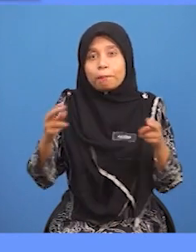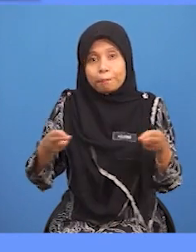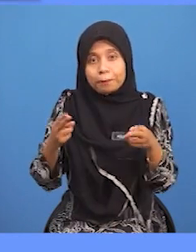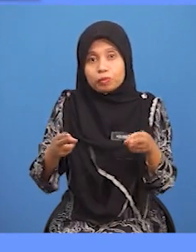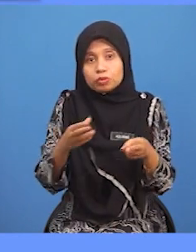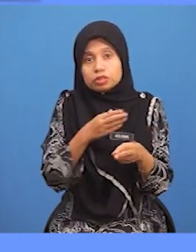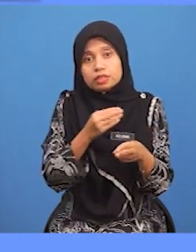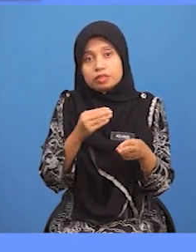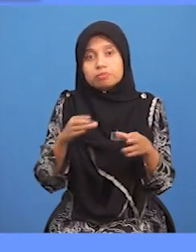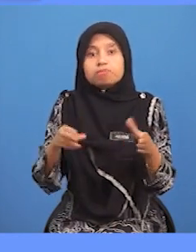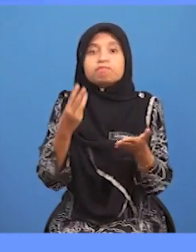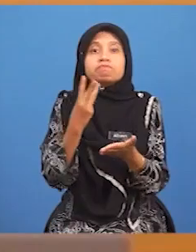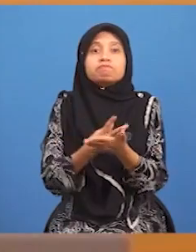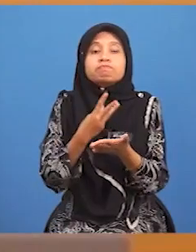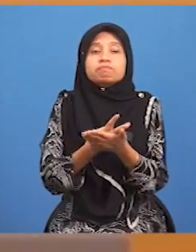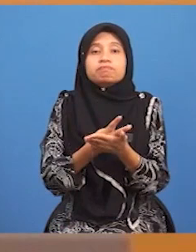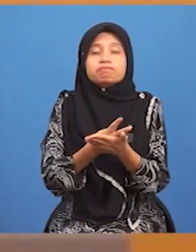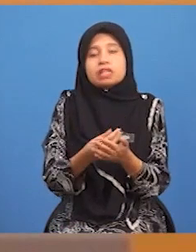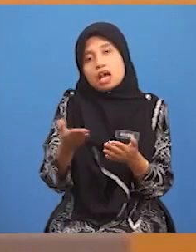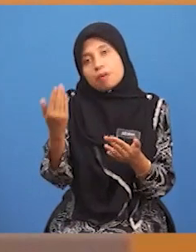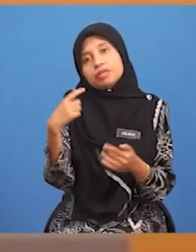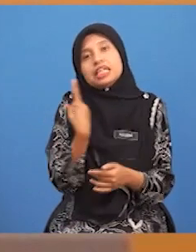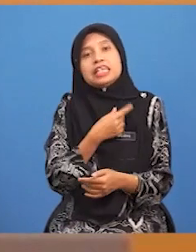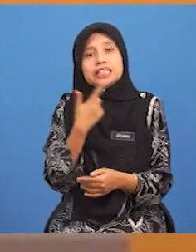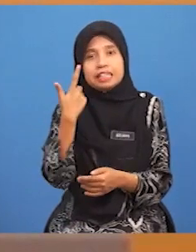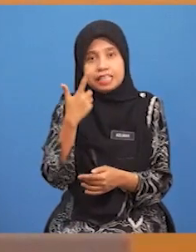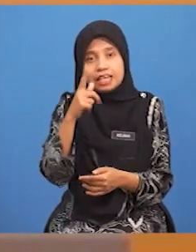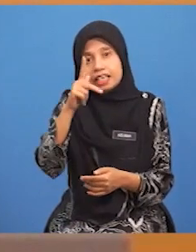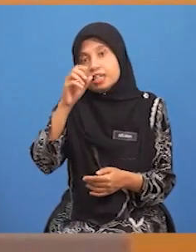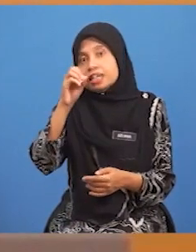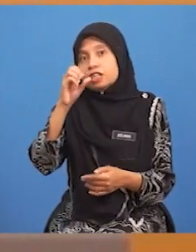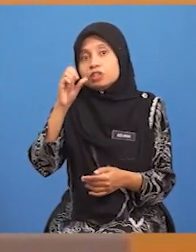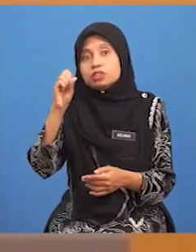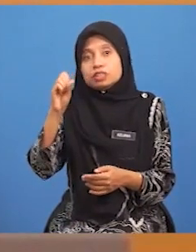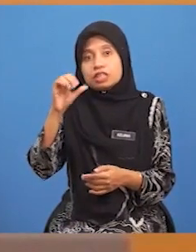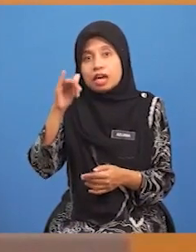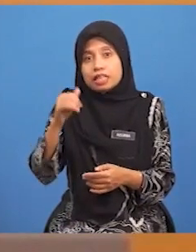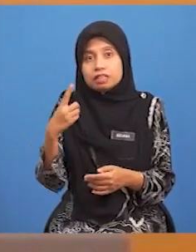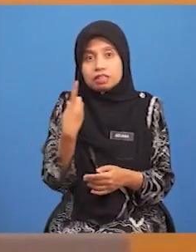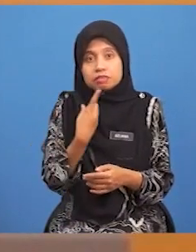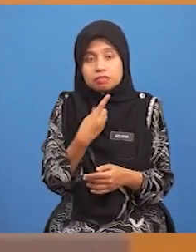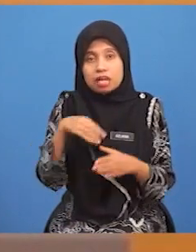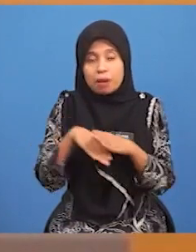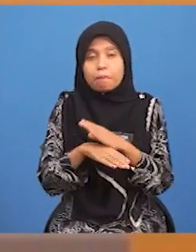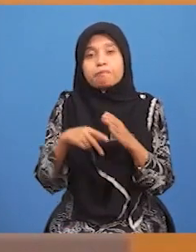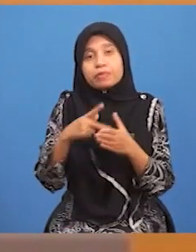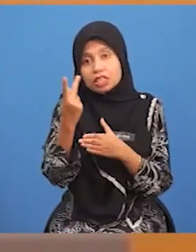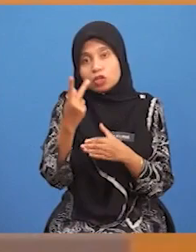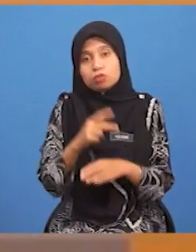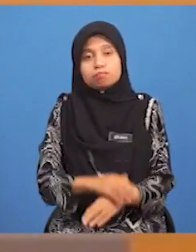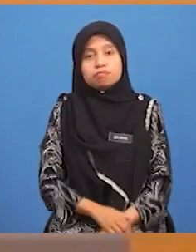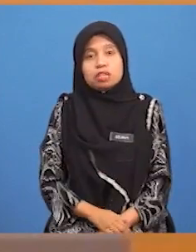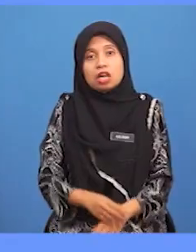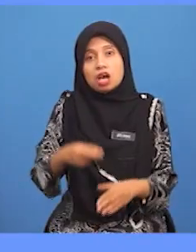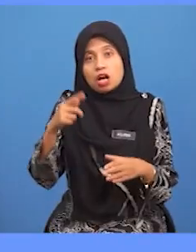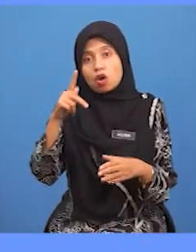perancangan dan kawalan. Mari kita lihat kos-kos yang terlibat dalam sesebuah pengeluaran.